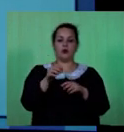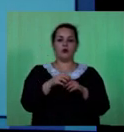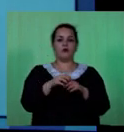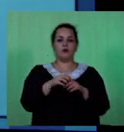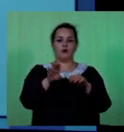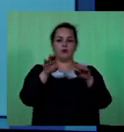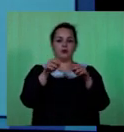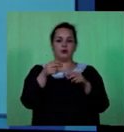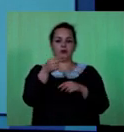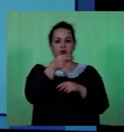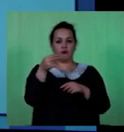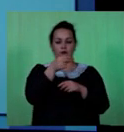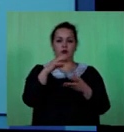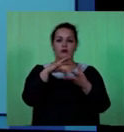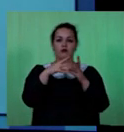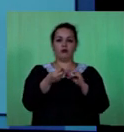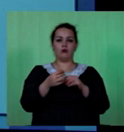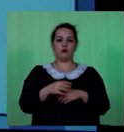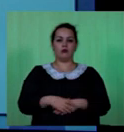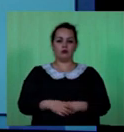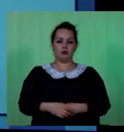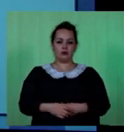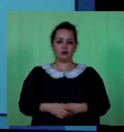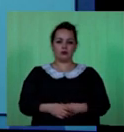Давайте сверим с вами результаты.